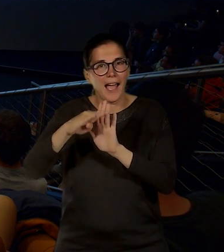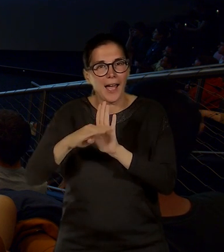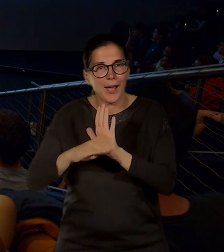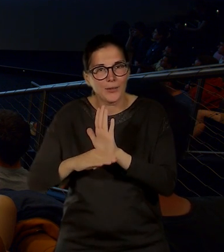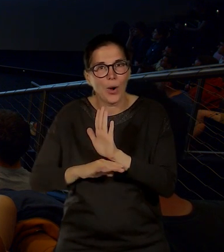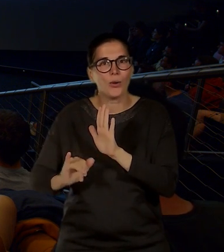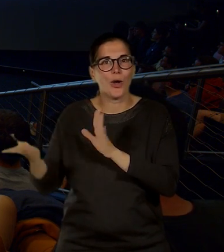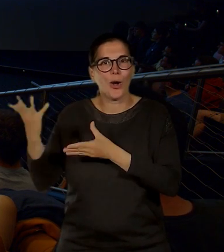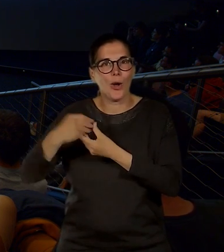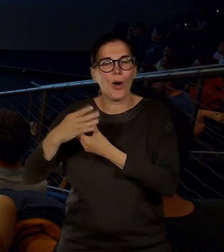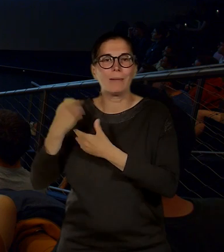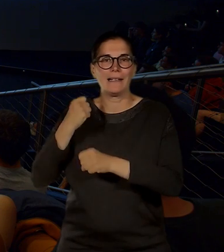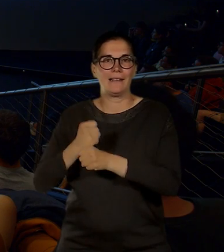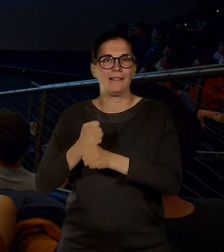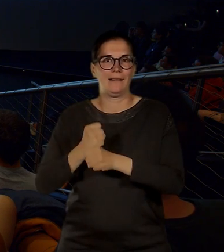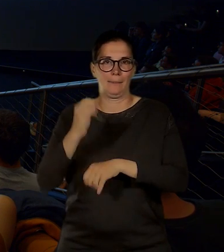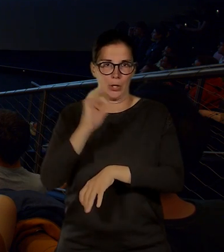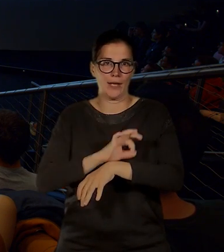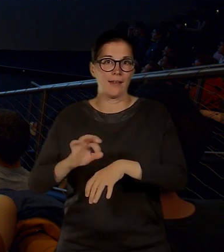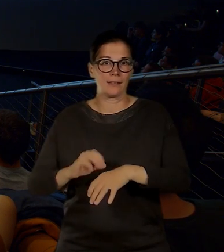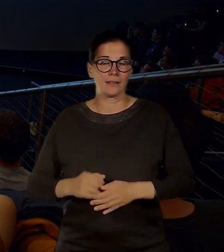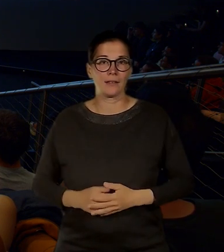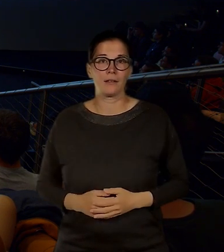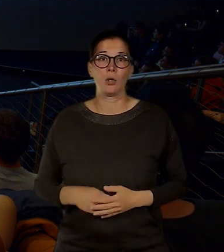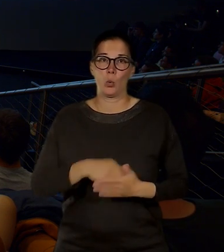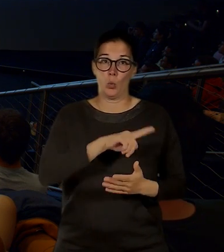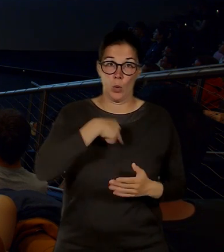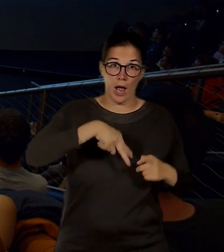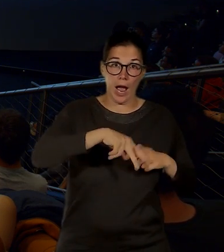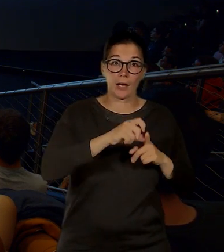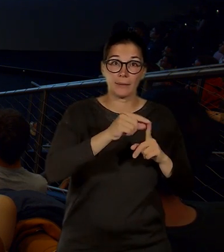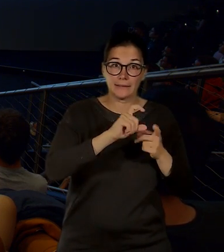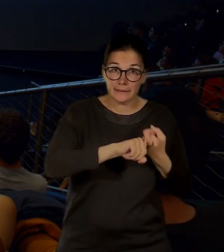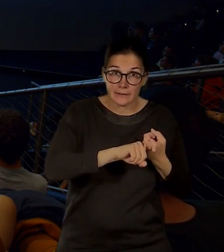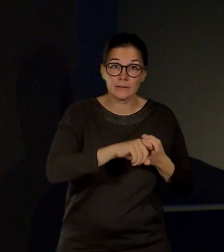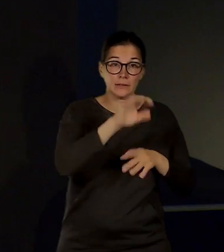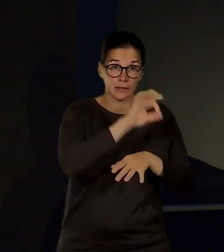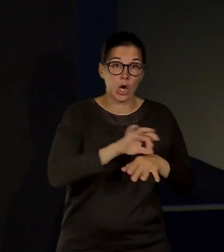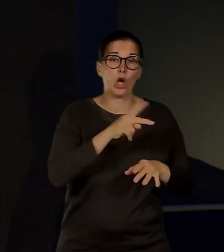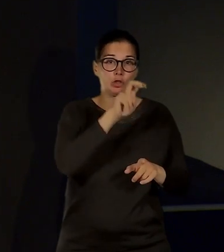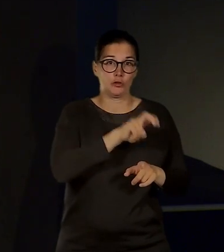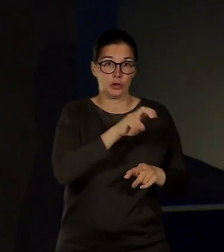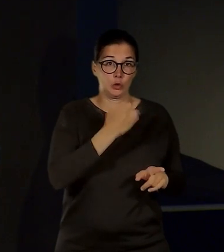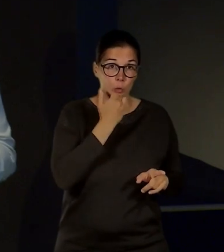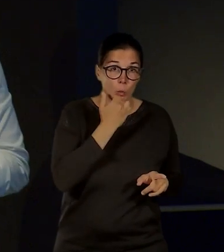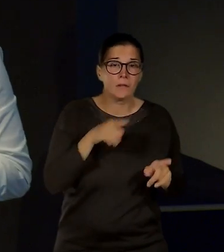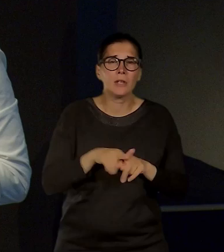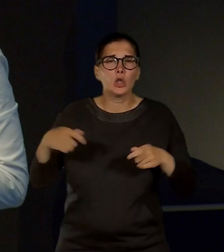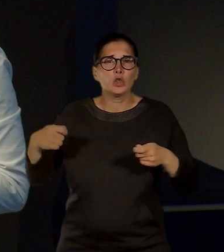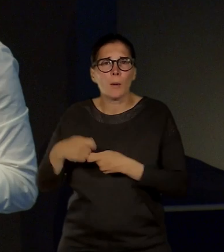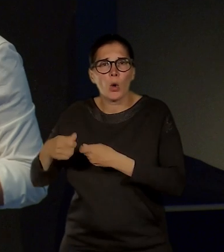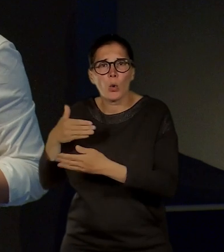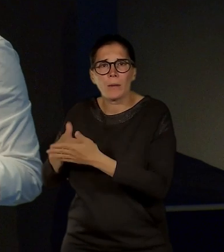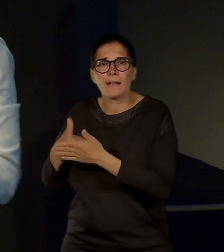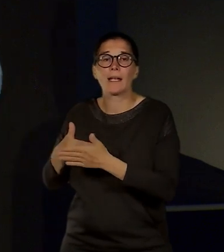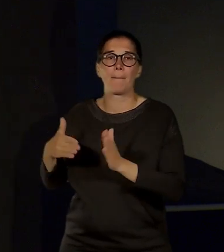na projektu podíleli. Jsme to my, AGPS Architecture z Curychu, ale spolupracovali jsme velmi úzce s MOBA